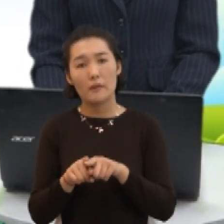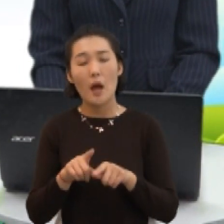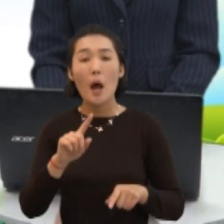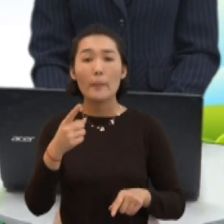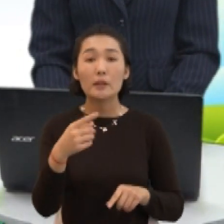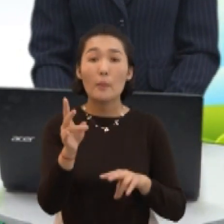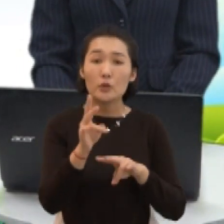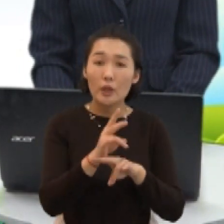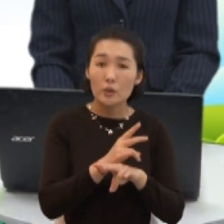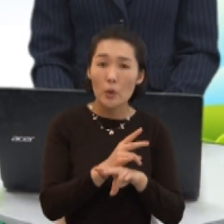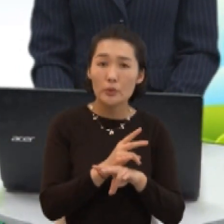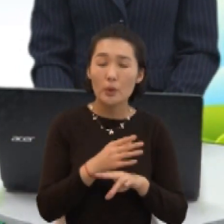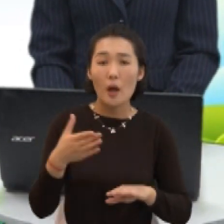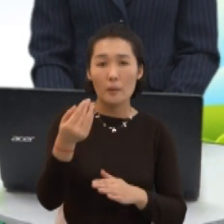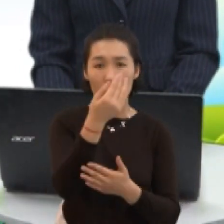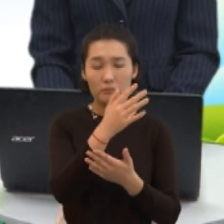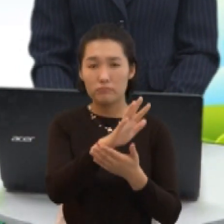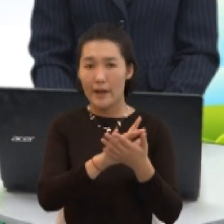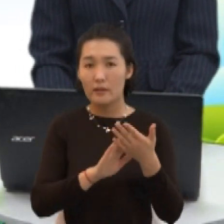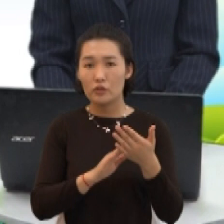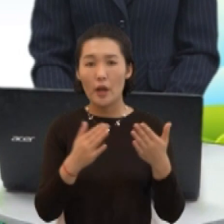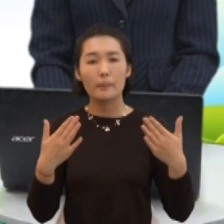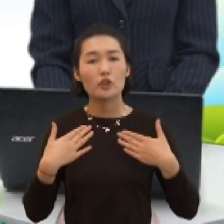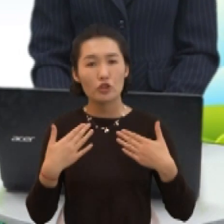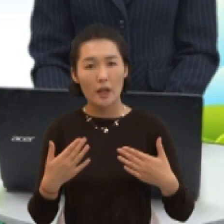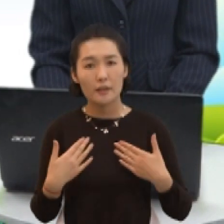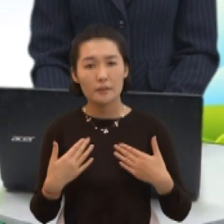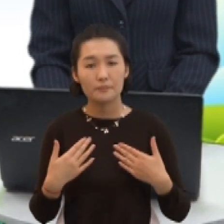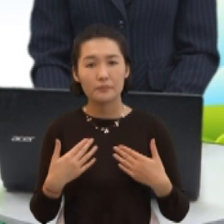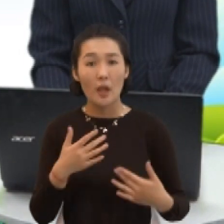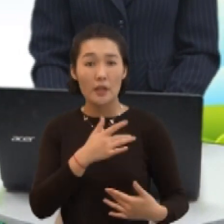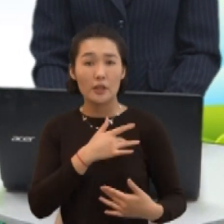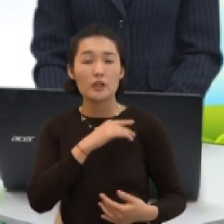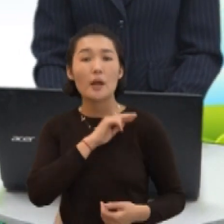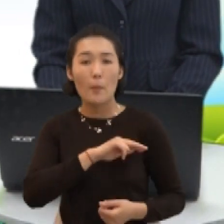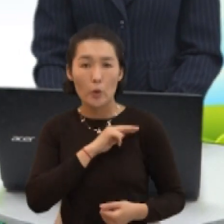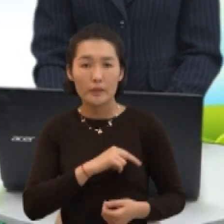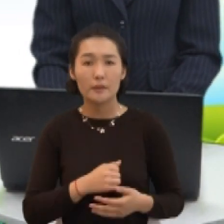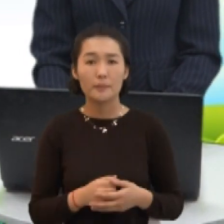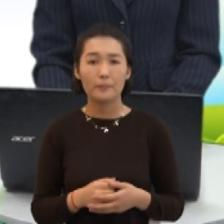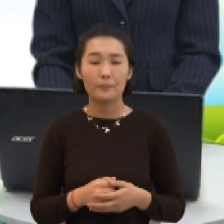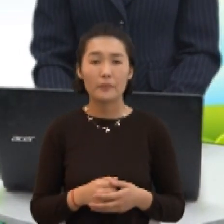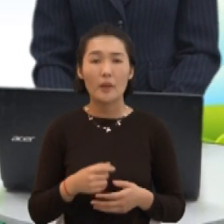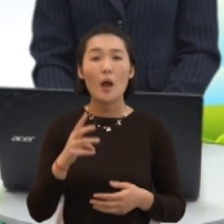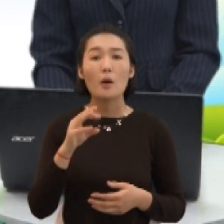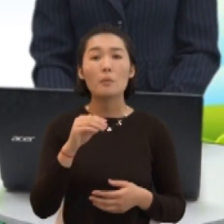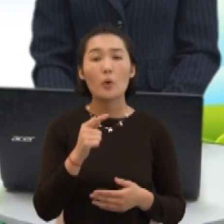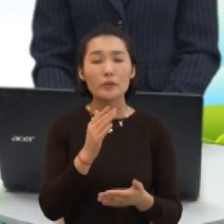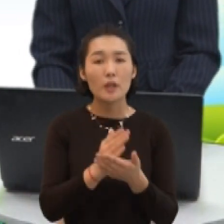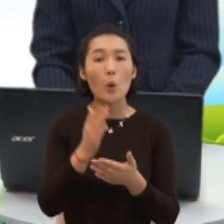ночью мы продолжаем дышать, продолжает работать наше сердце. Мозг находится в